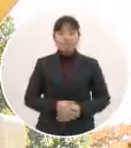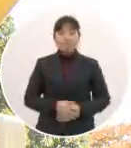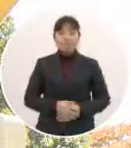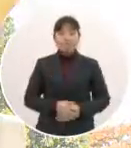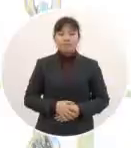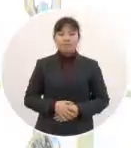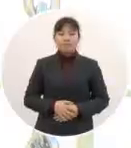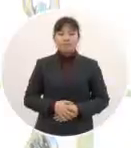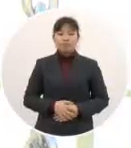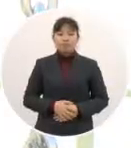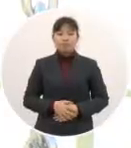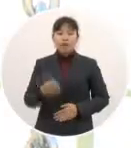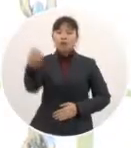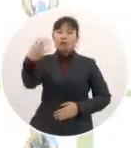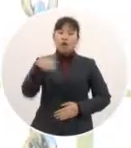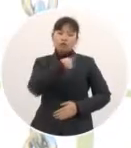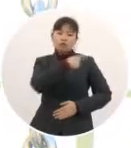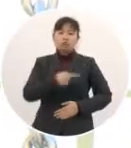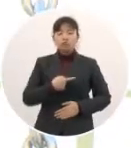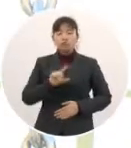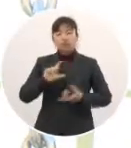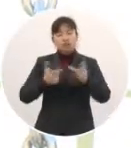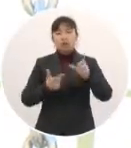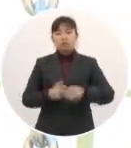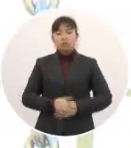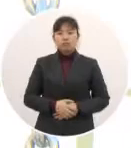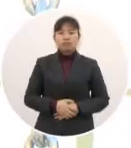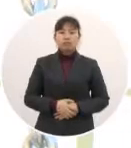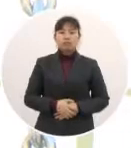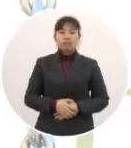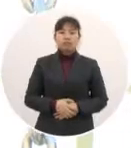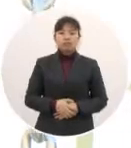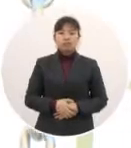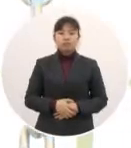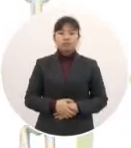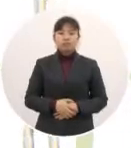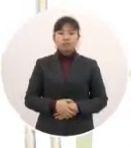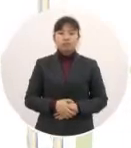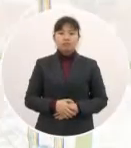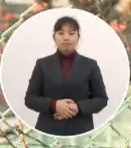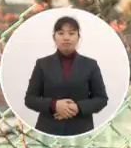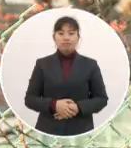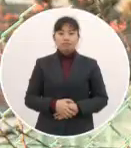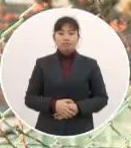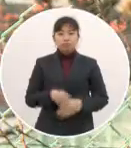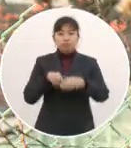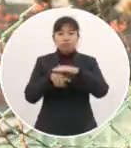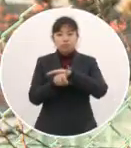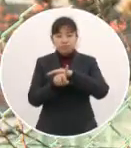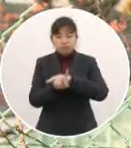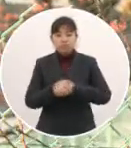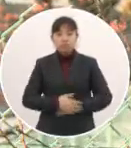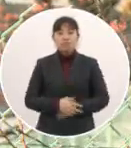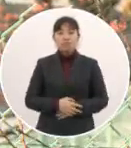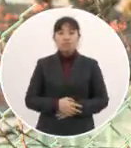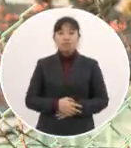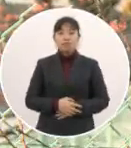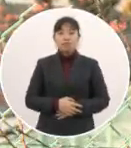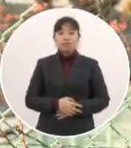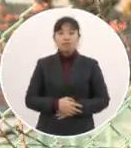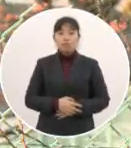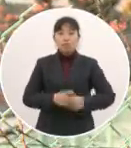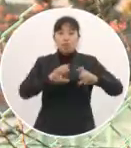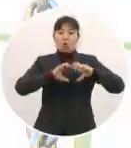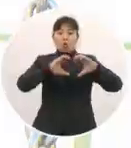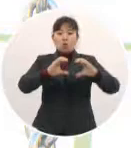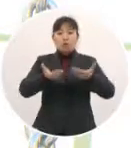ん。 今はそういう気分じゃないから。 あららら、らどうしたの。プロ